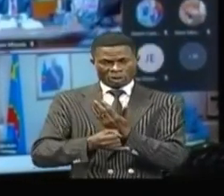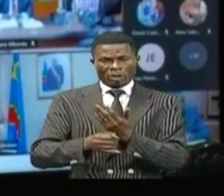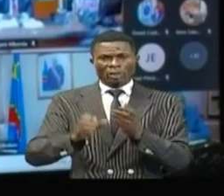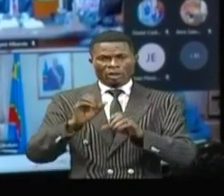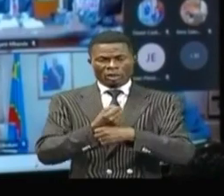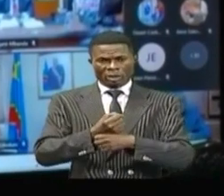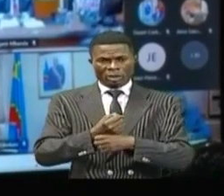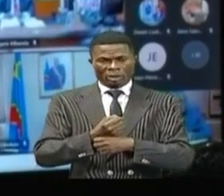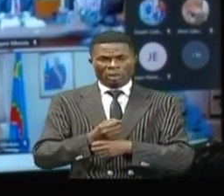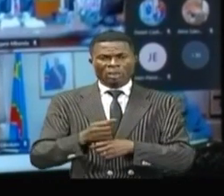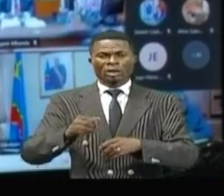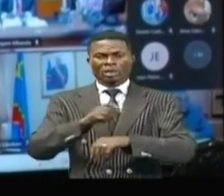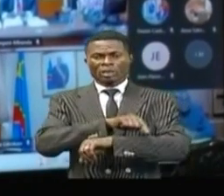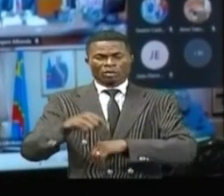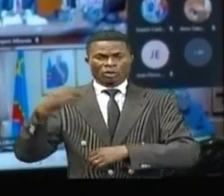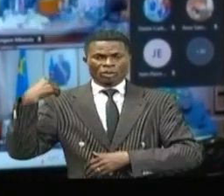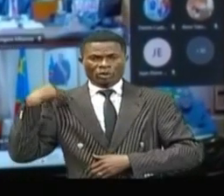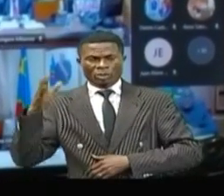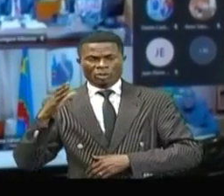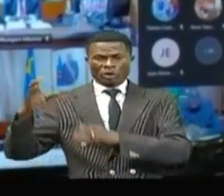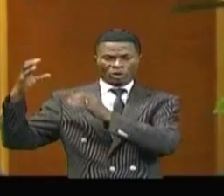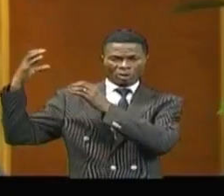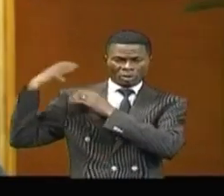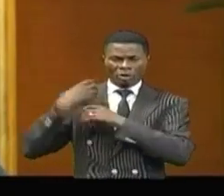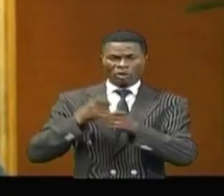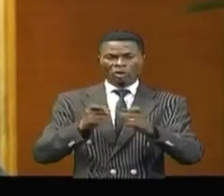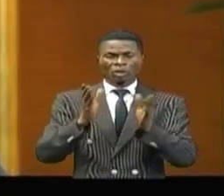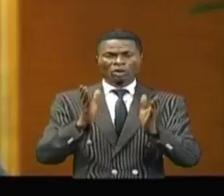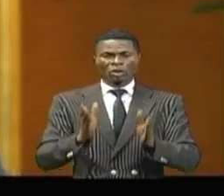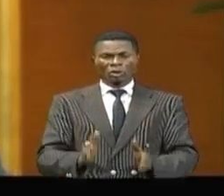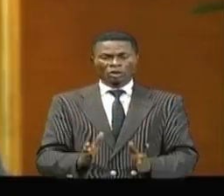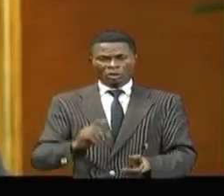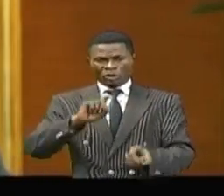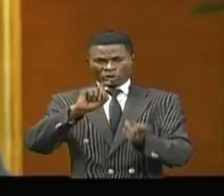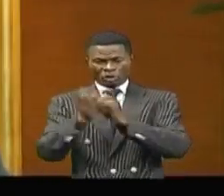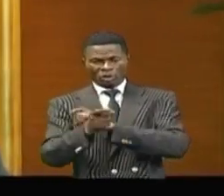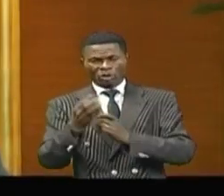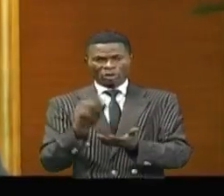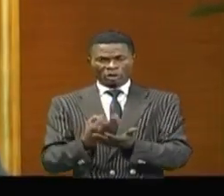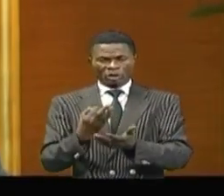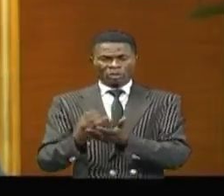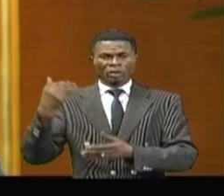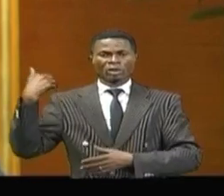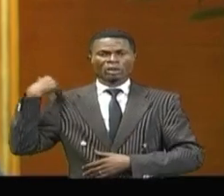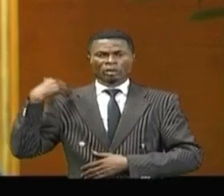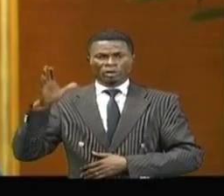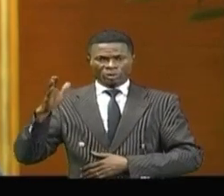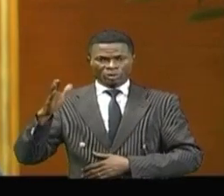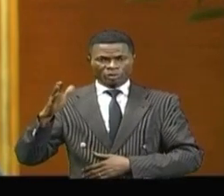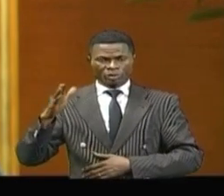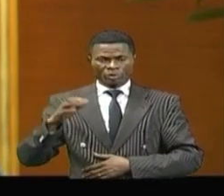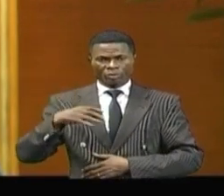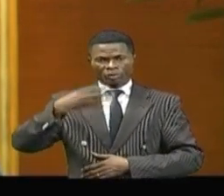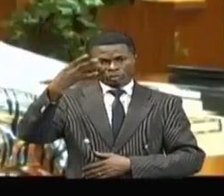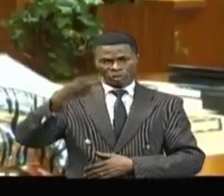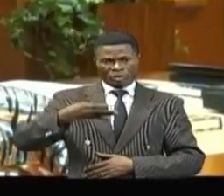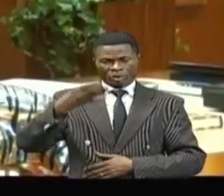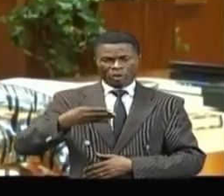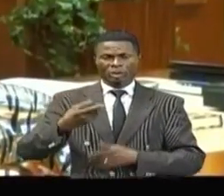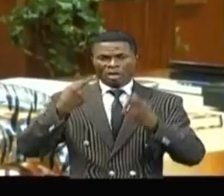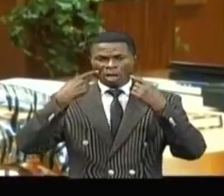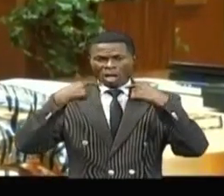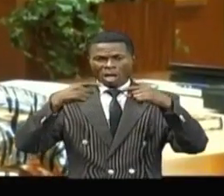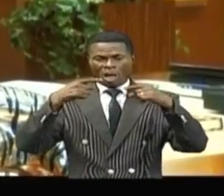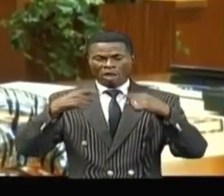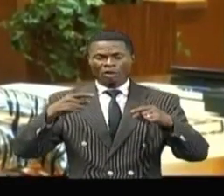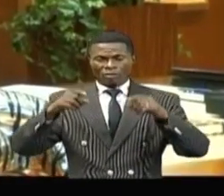un établissement public en charge de la gouvernance des réformes de finances publiques. Le quatrième point de la communication